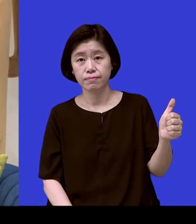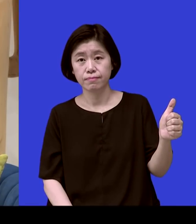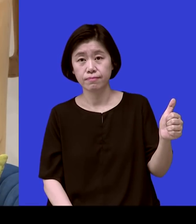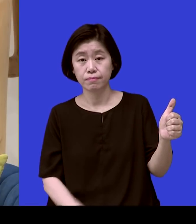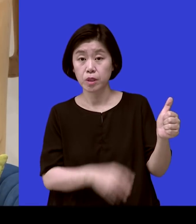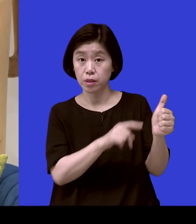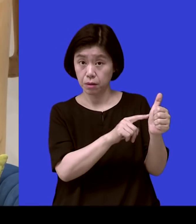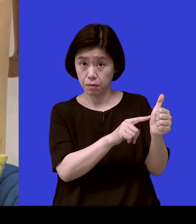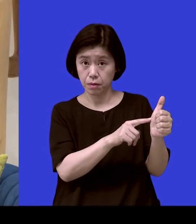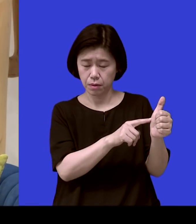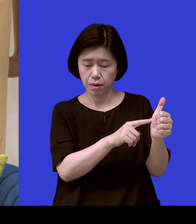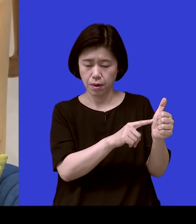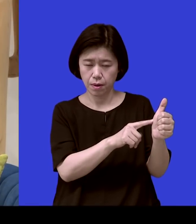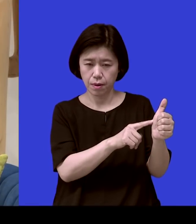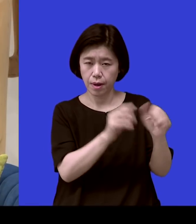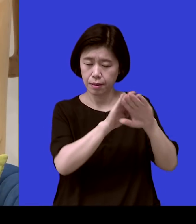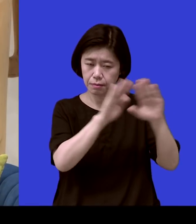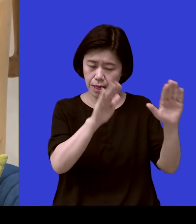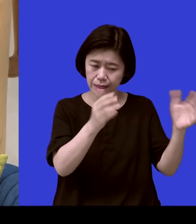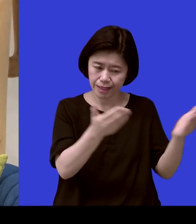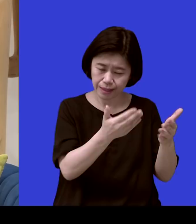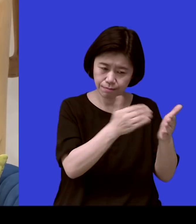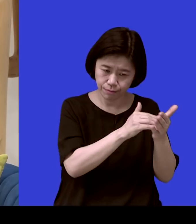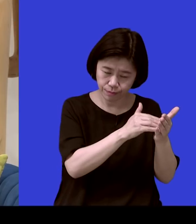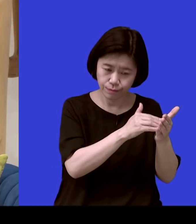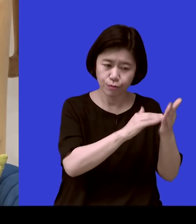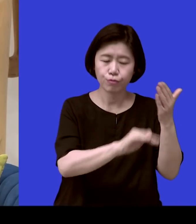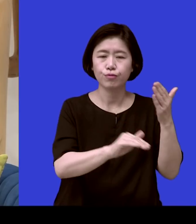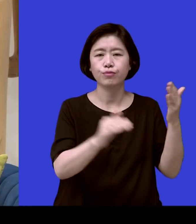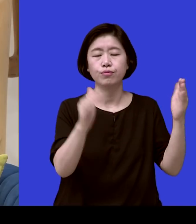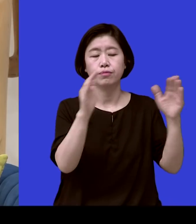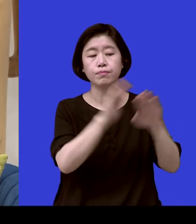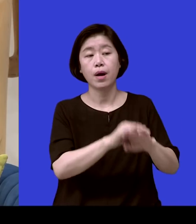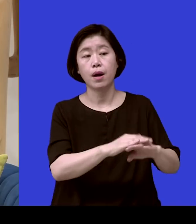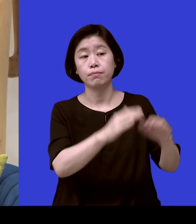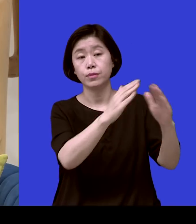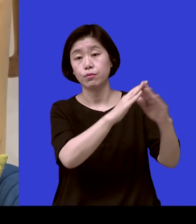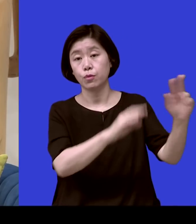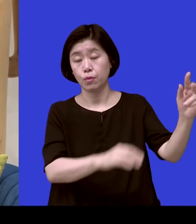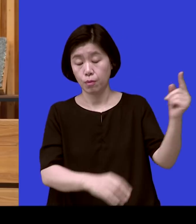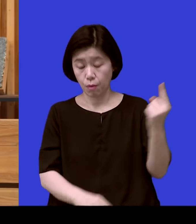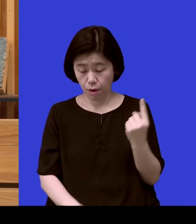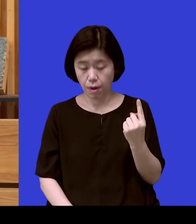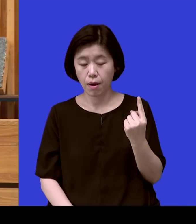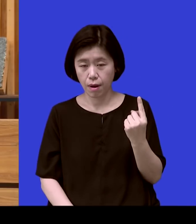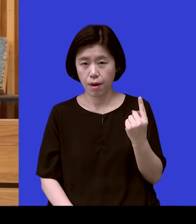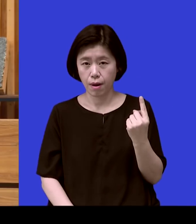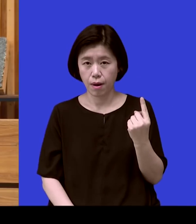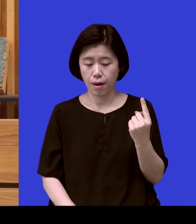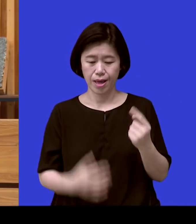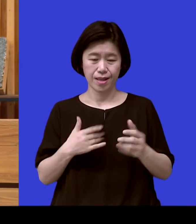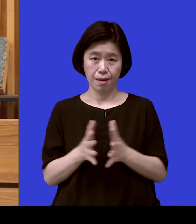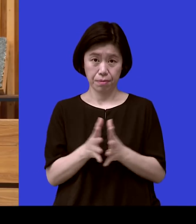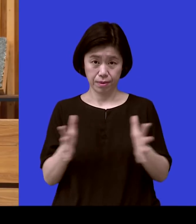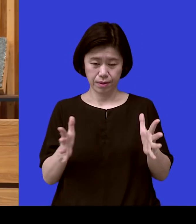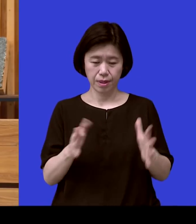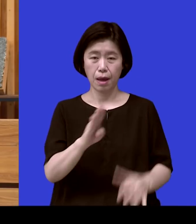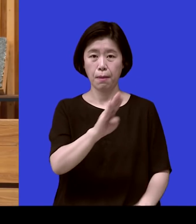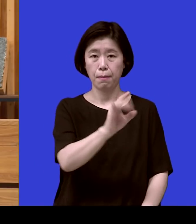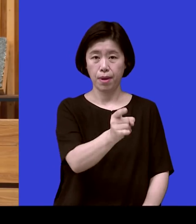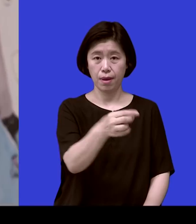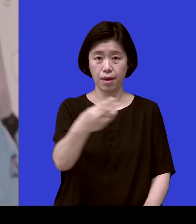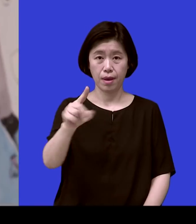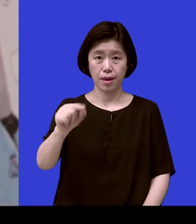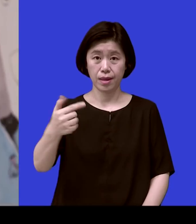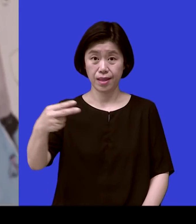낮에 일을 하고 들어와서 예. 이렇게 베란다에 있는 아이 장난감을 네. 이렇게